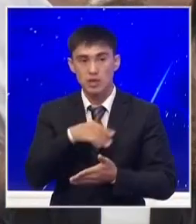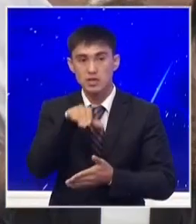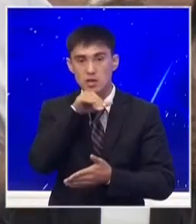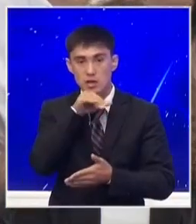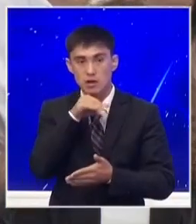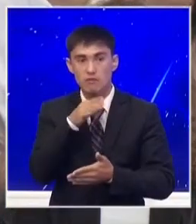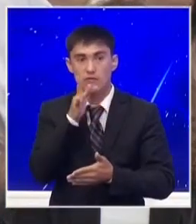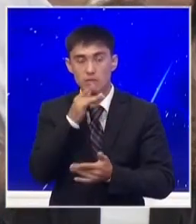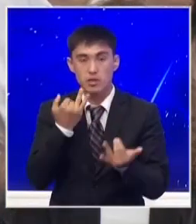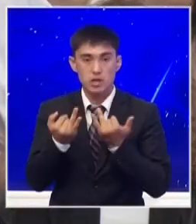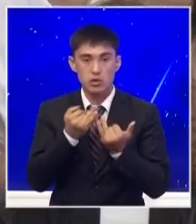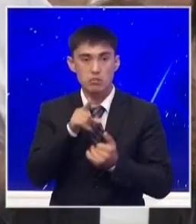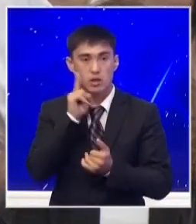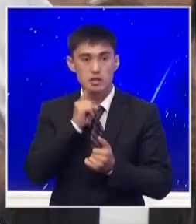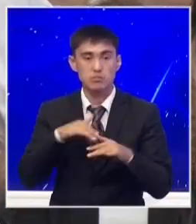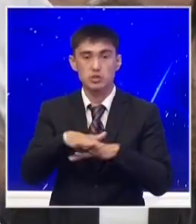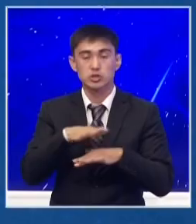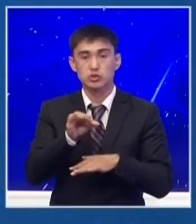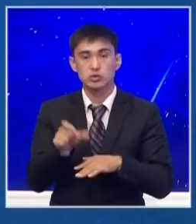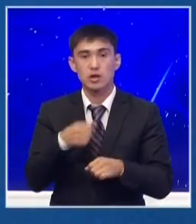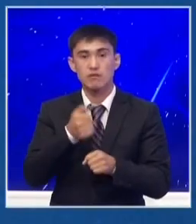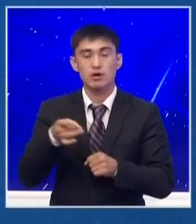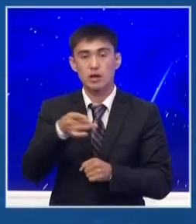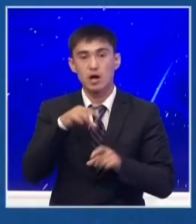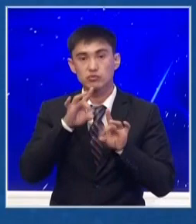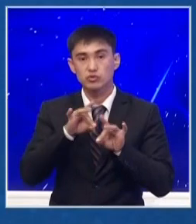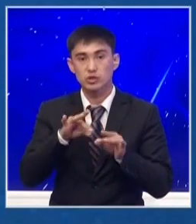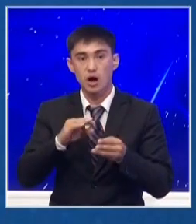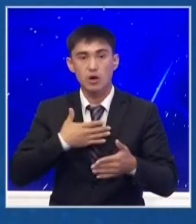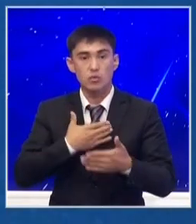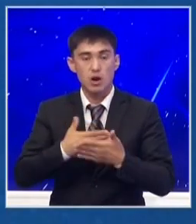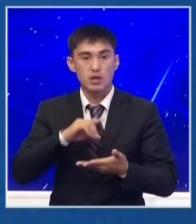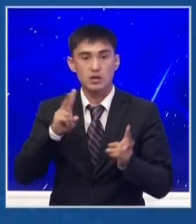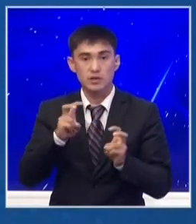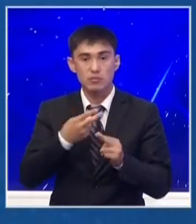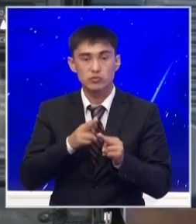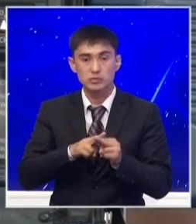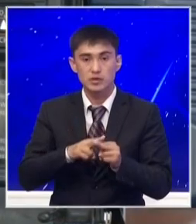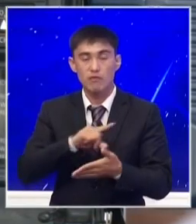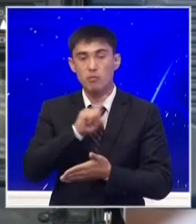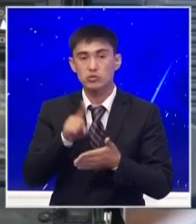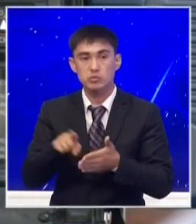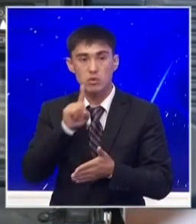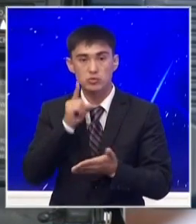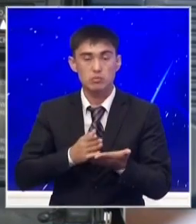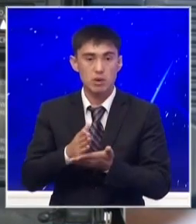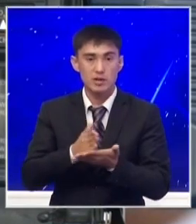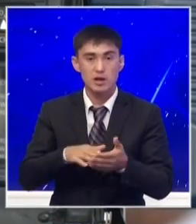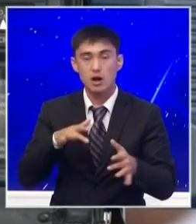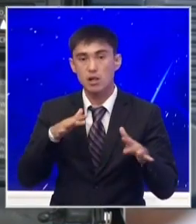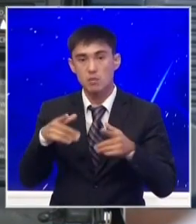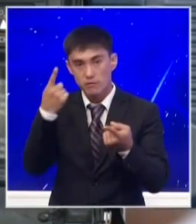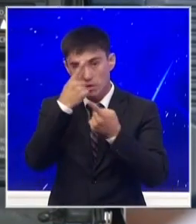Текели. Во время диалога с молодыми жетасусами глава края озвучил и ряд актуальных тем, в том числе вопросы молодежной политики,